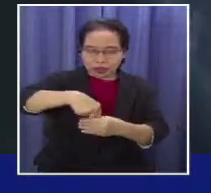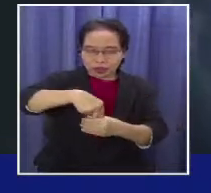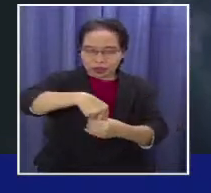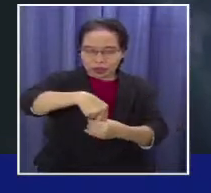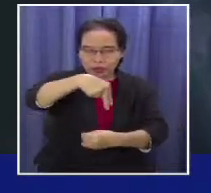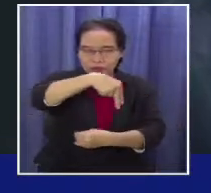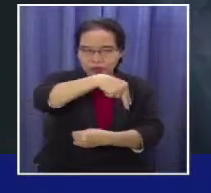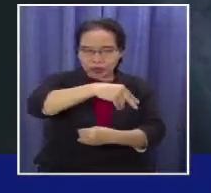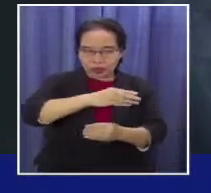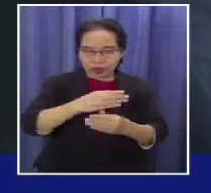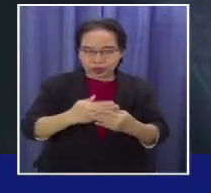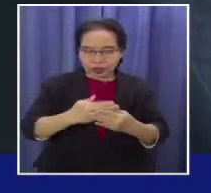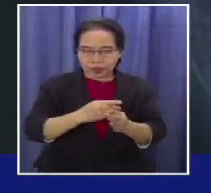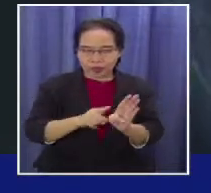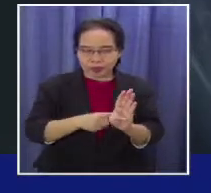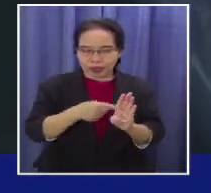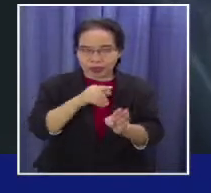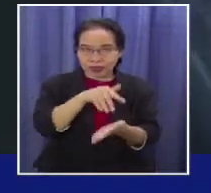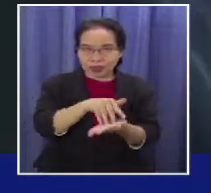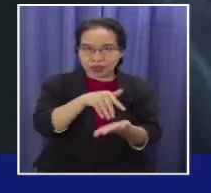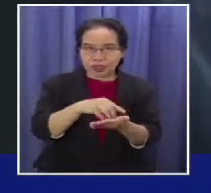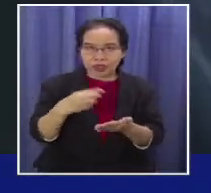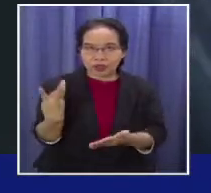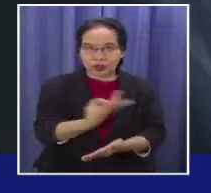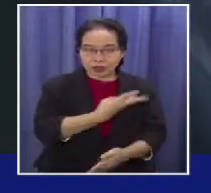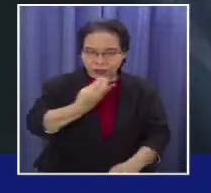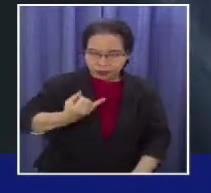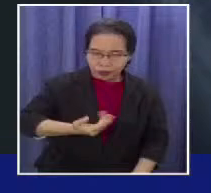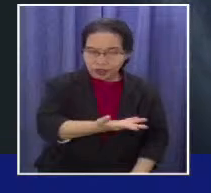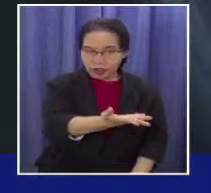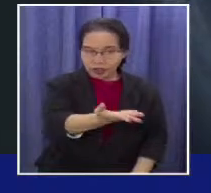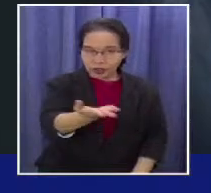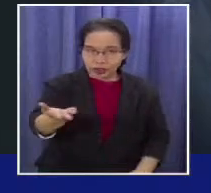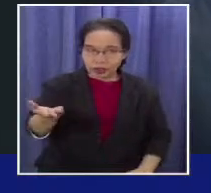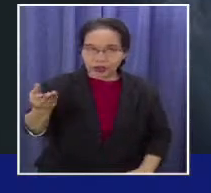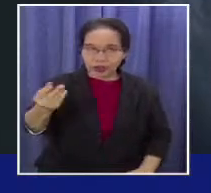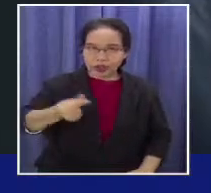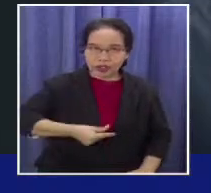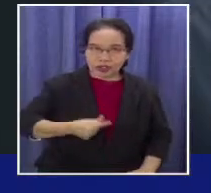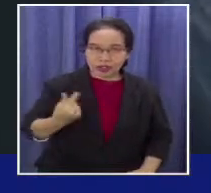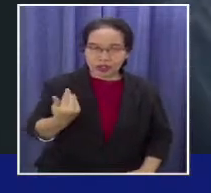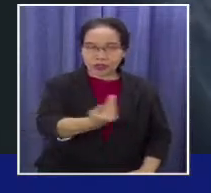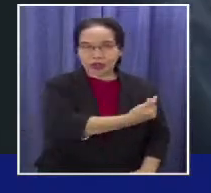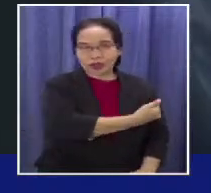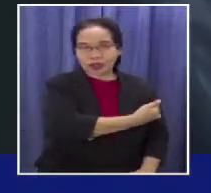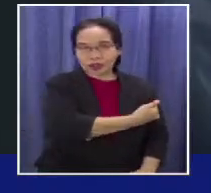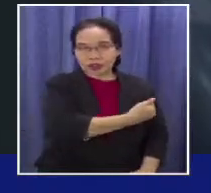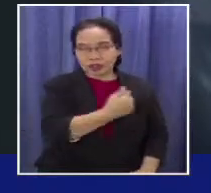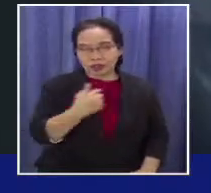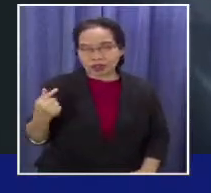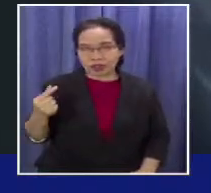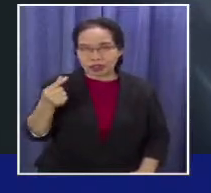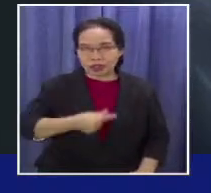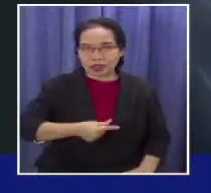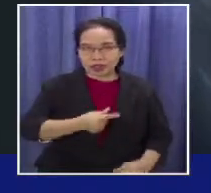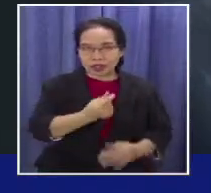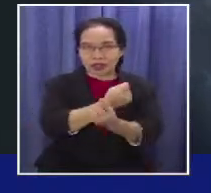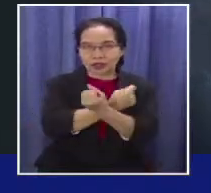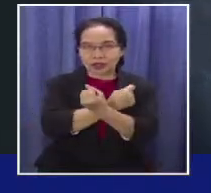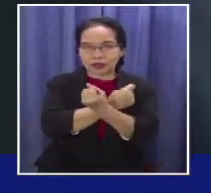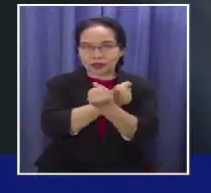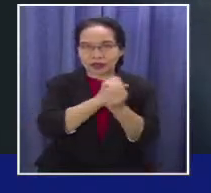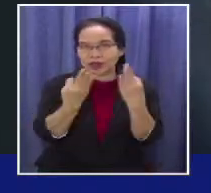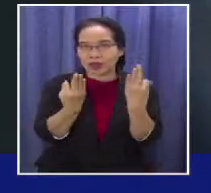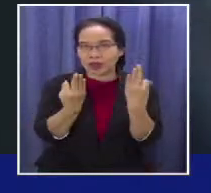ito, inaanyayahan po namin kayo, mga mahal namin mga panauhin, na makisama sa